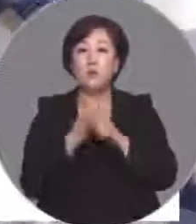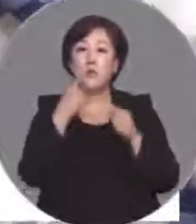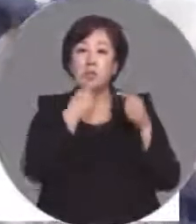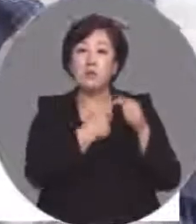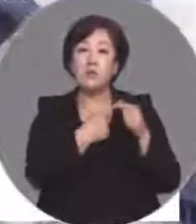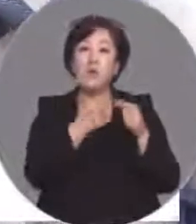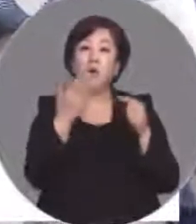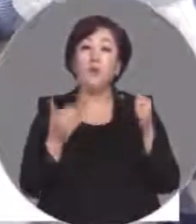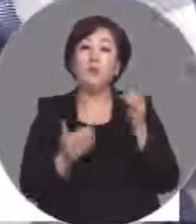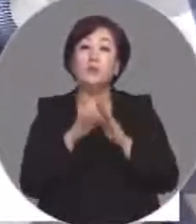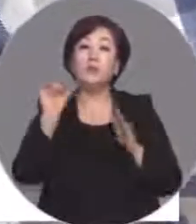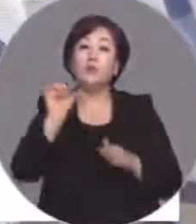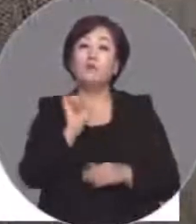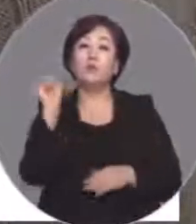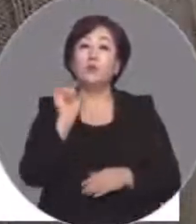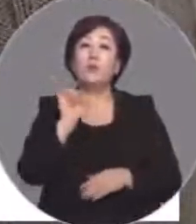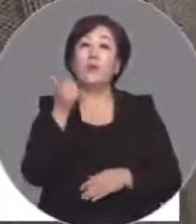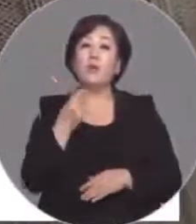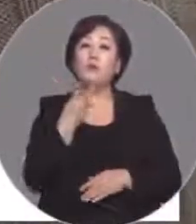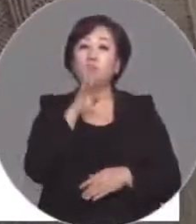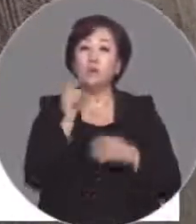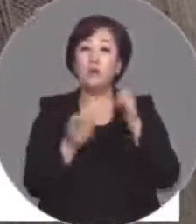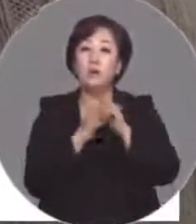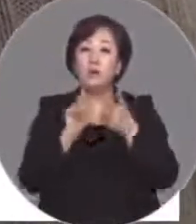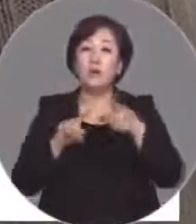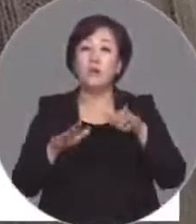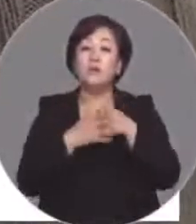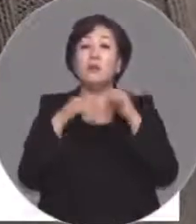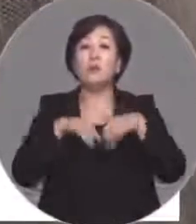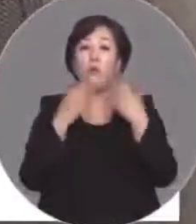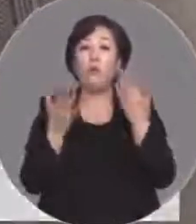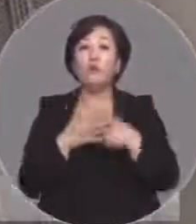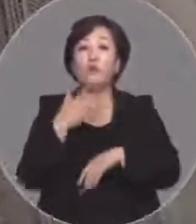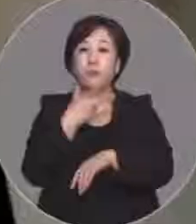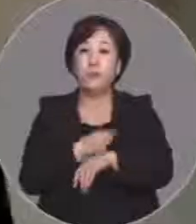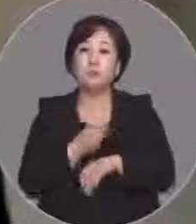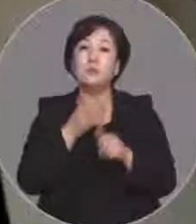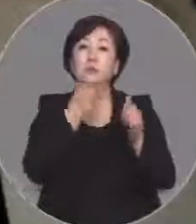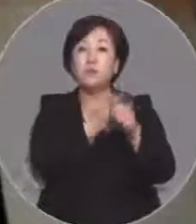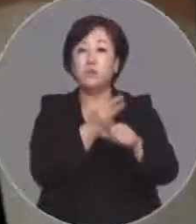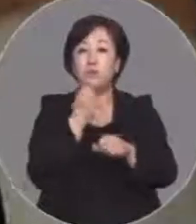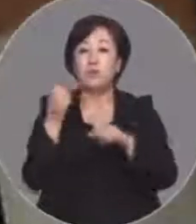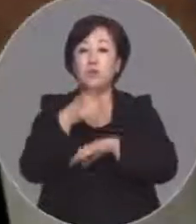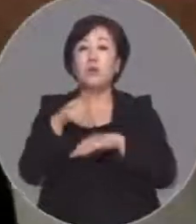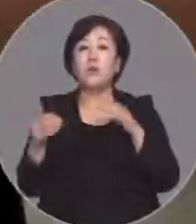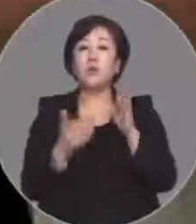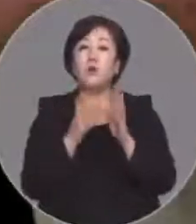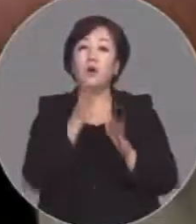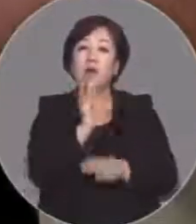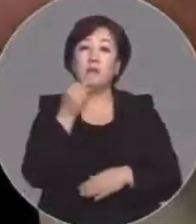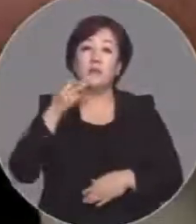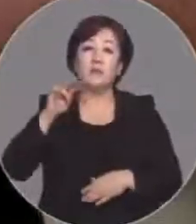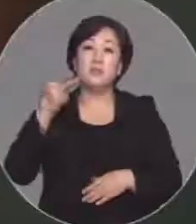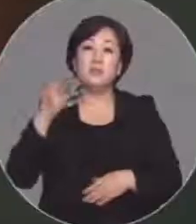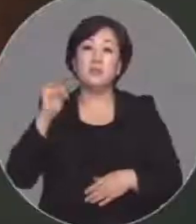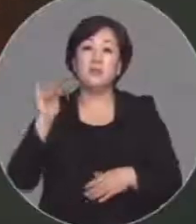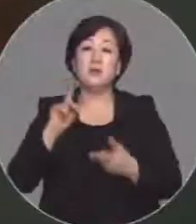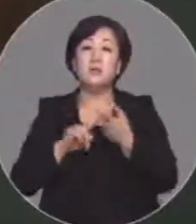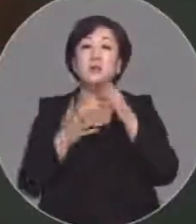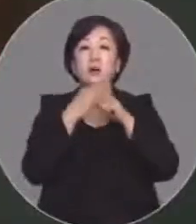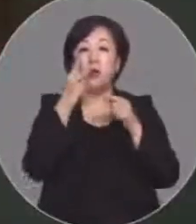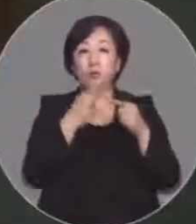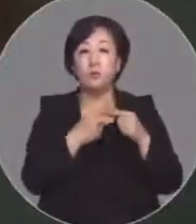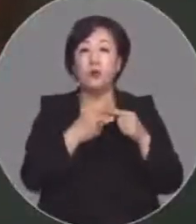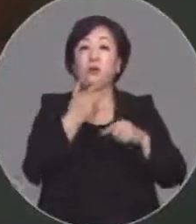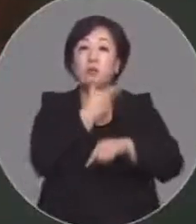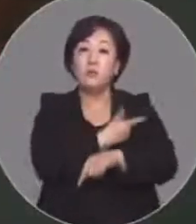대상자 5,512명에 대해 백신 접종을 완료할 계획입니다. 아스트라제네카 백신은 두 번에 걸쳐